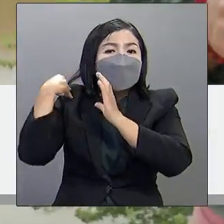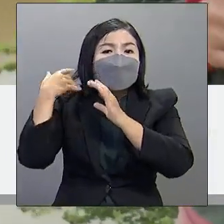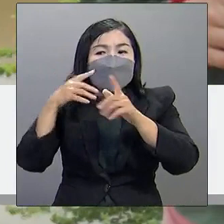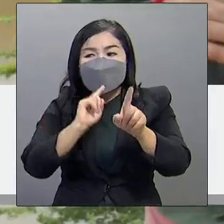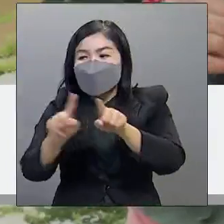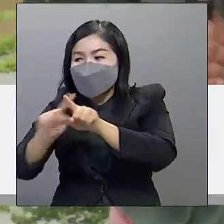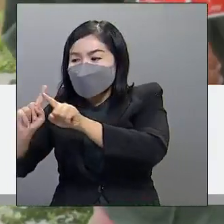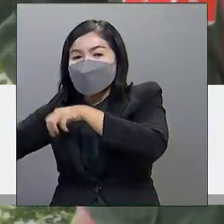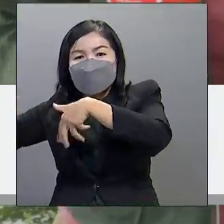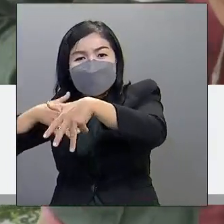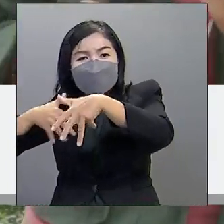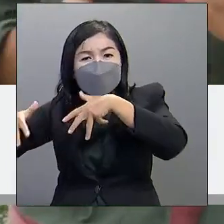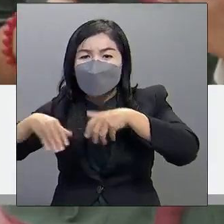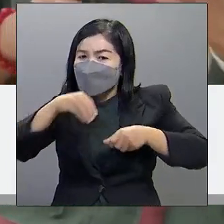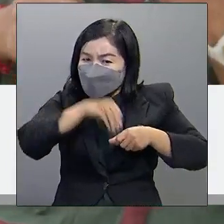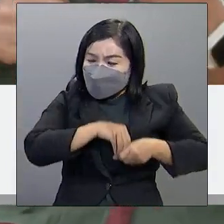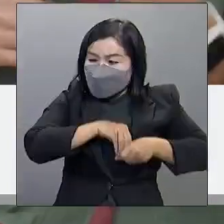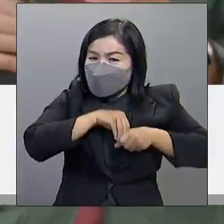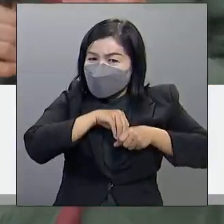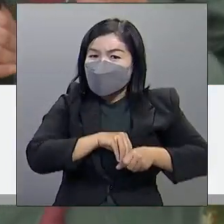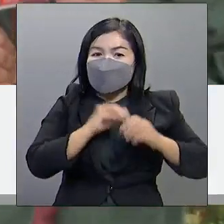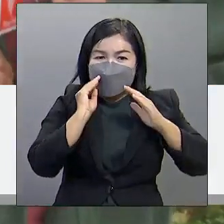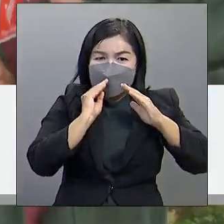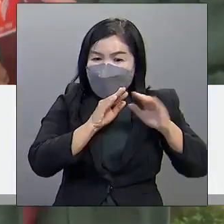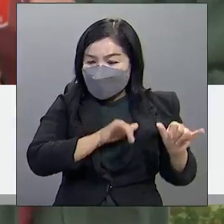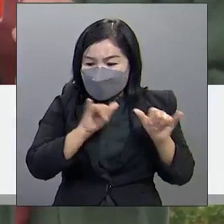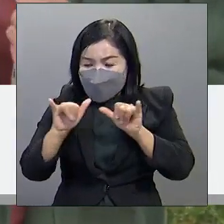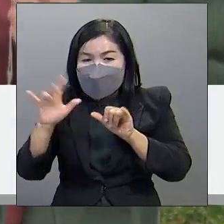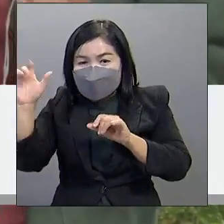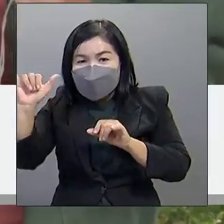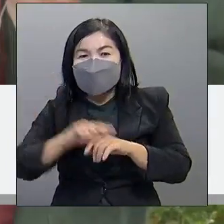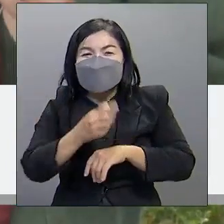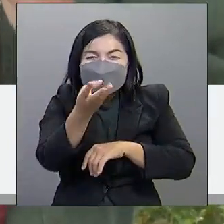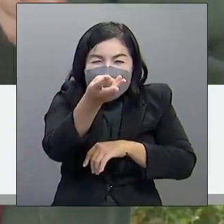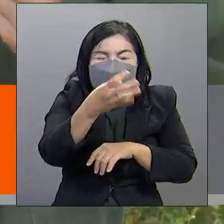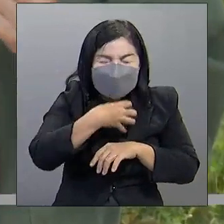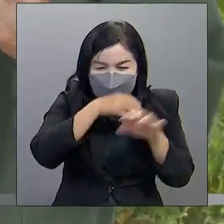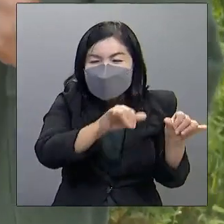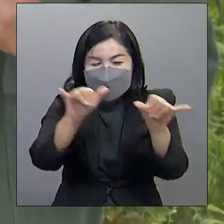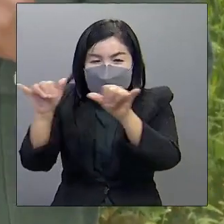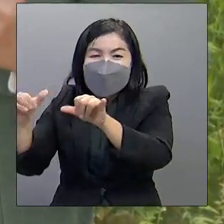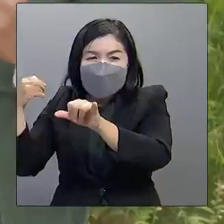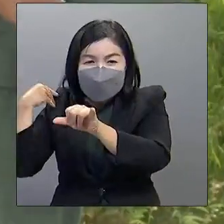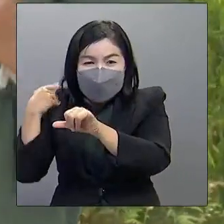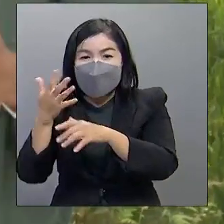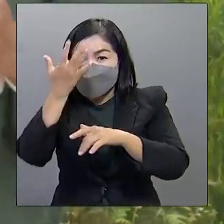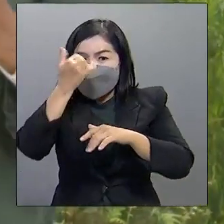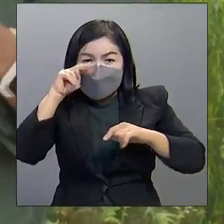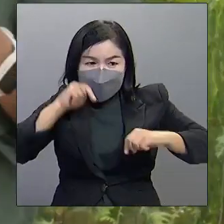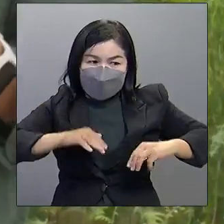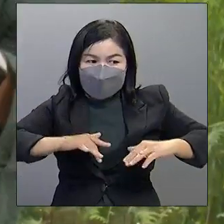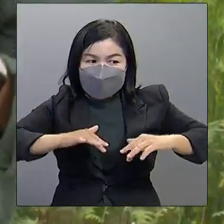ค่ะบางส่วนยังคงไม่ย้ายอพยพออกมาแต่ก็ถือว่าตอนนี้เป็นส่วนน้อยเท่านั้นนะคะเนื่องจากว่าในขณะนี้ค่ะระดับน้ำเพิ่